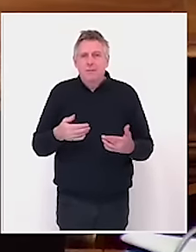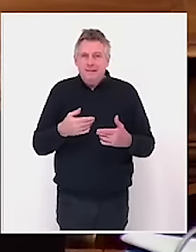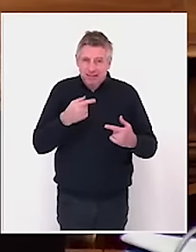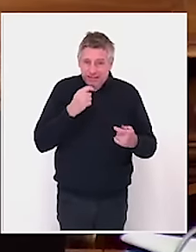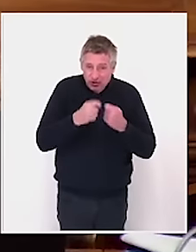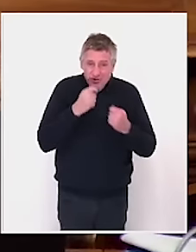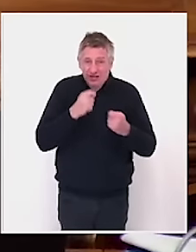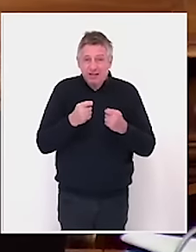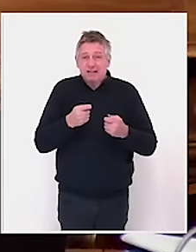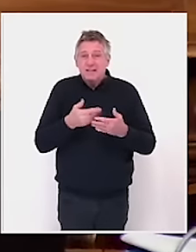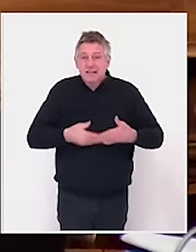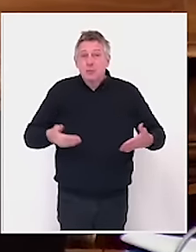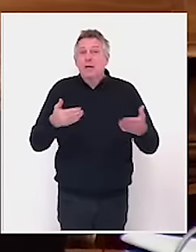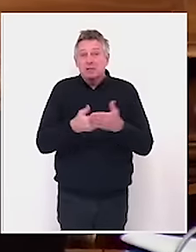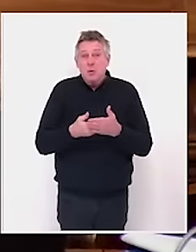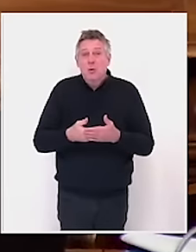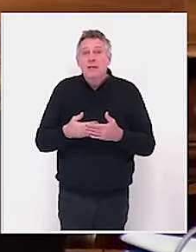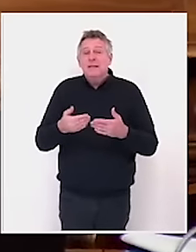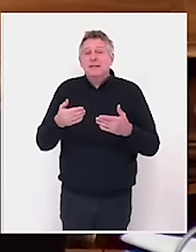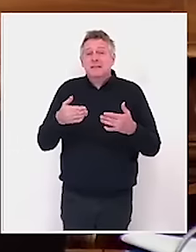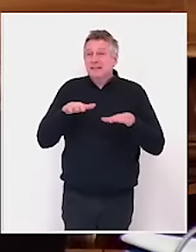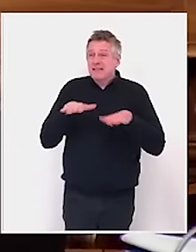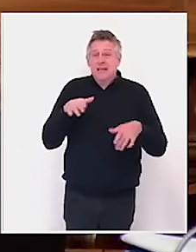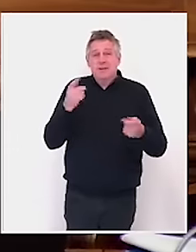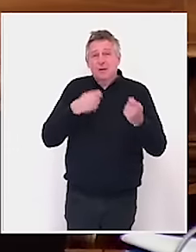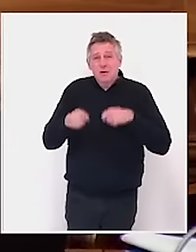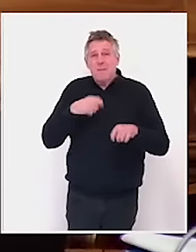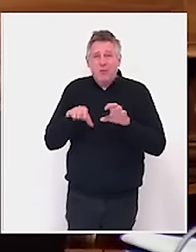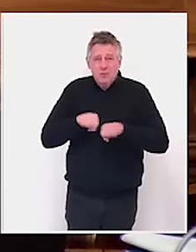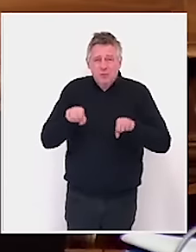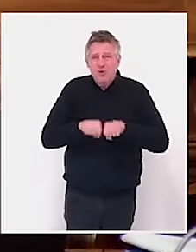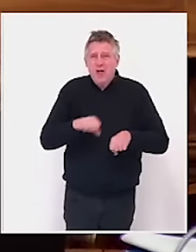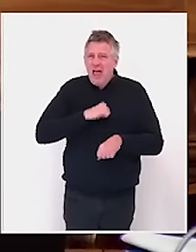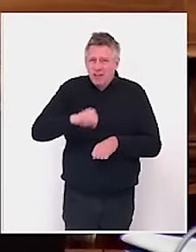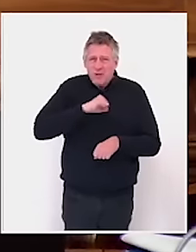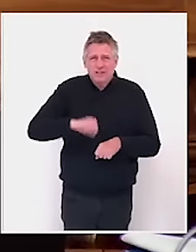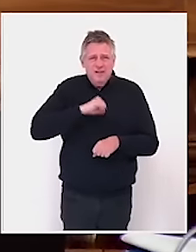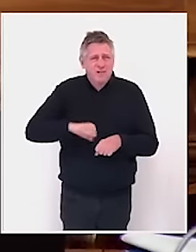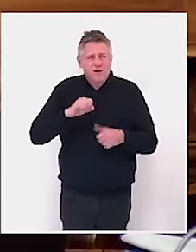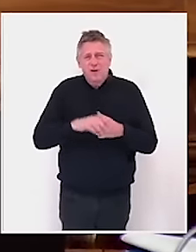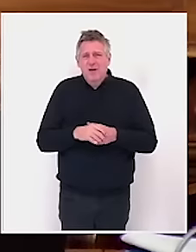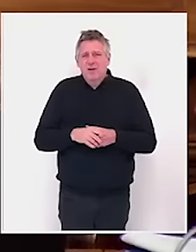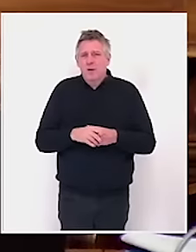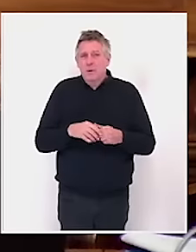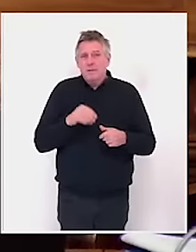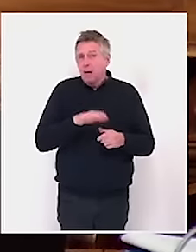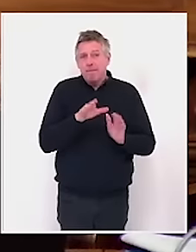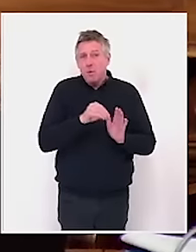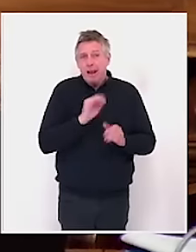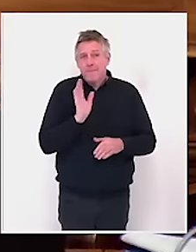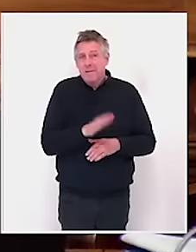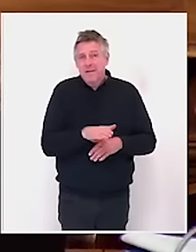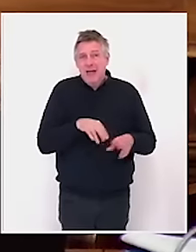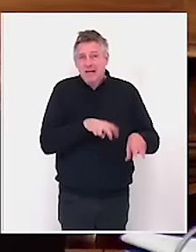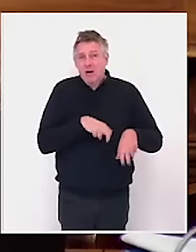de cette situation-là, c'est aussi un système économique, un système politique, productiviste, intensif, on le voit avec d'ailleurs le modèle agricole, et on voit que c'est